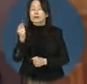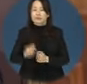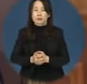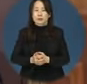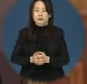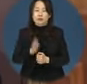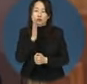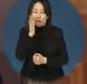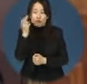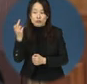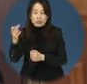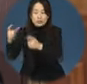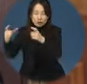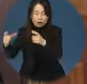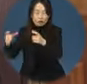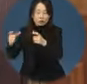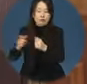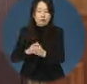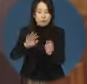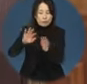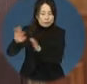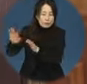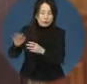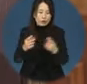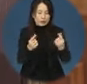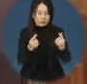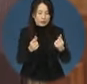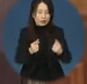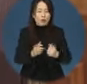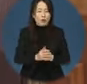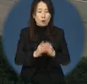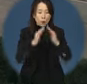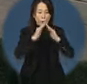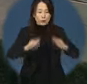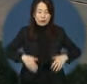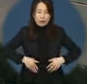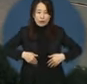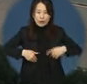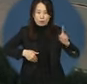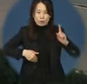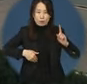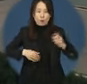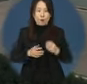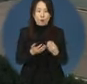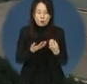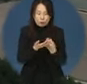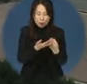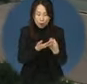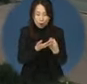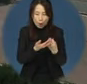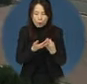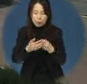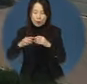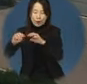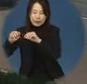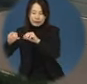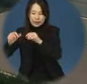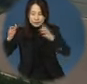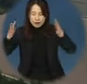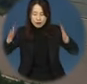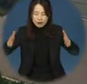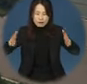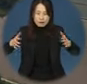그럼 또 유사한 해상풍력 을 전남 같은 경우에는 섬과 그 육지 사이의 바다